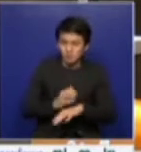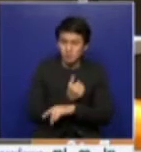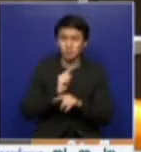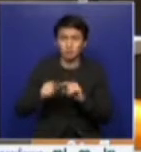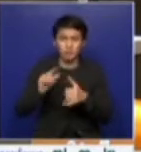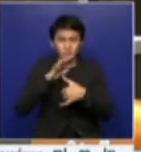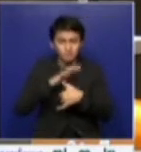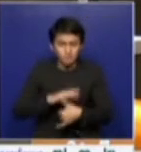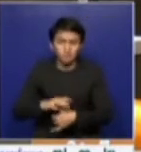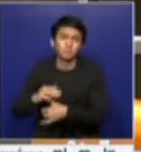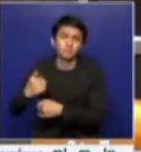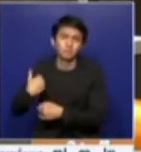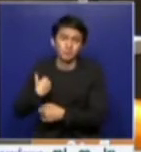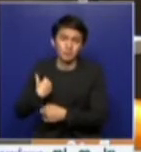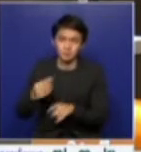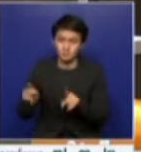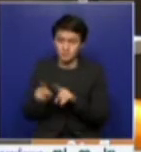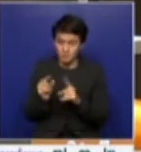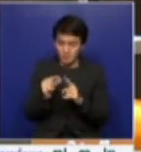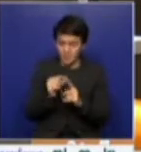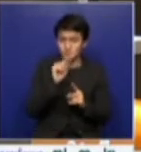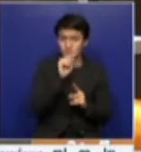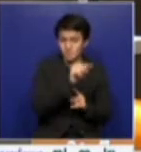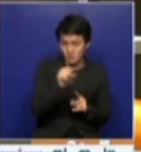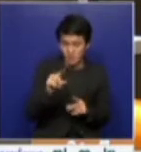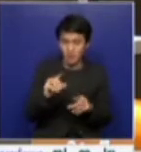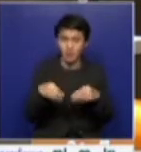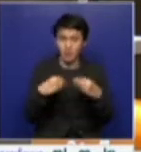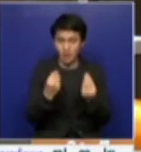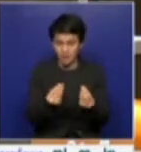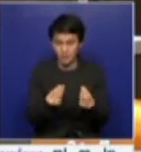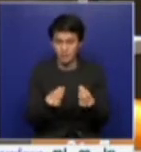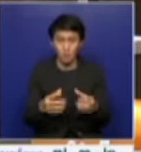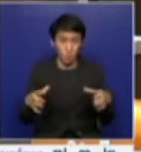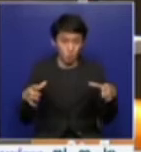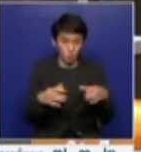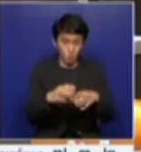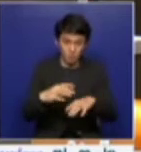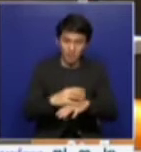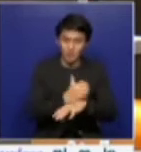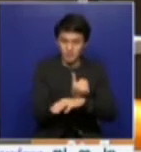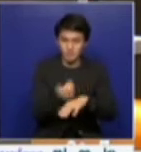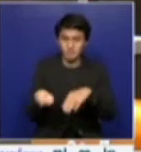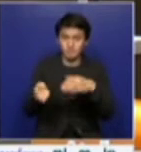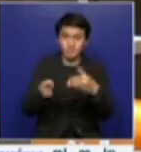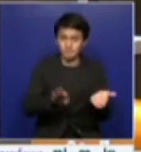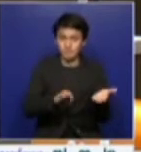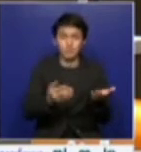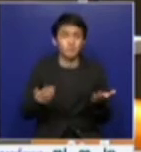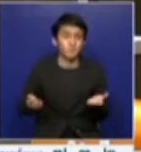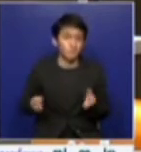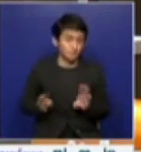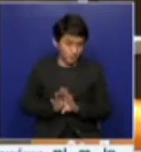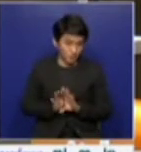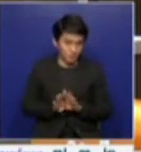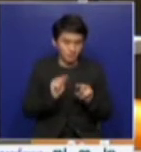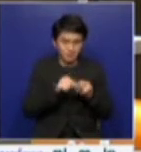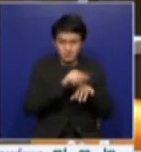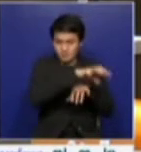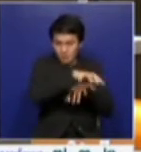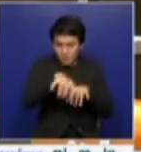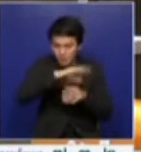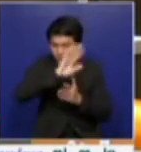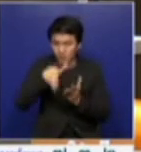คำสั่งให้สมาชิกพรรคการเมืองนั้นสิ้นสุดลงมีการปิดกิจการสาขาของพรรคการเมืองทั่ว